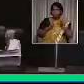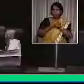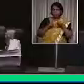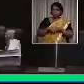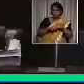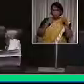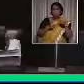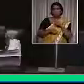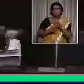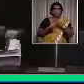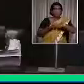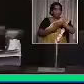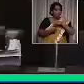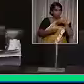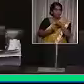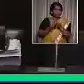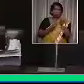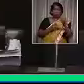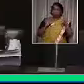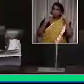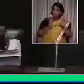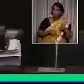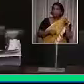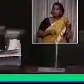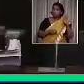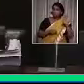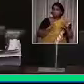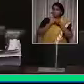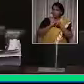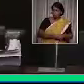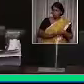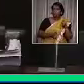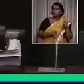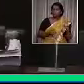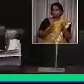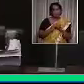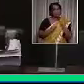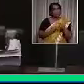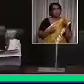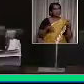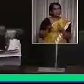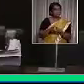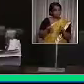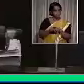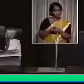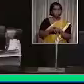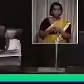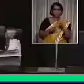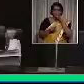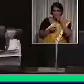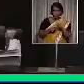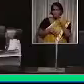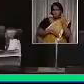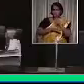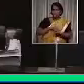அது மாத்திரமல்லாமல் மீனவ சமூகம் பாதிக்கப்படக்கூடிய பல நடவடிக்கைகளை முன்னெடுத்தார். இவ்வாறு எந்த ஒரு திட்டமிடல் இல்லாமல்